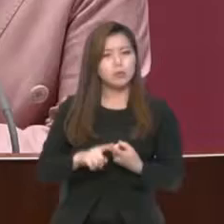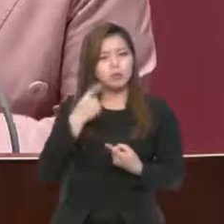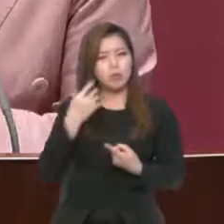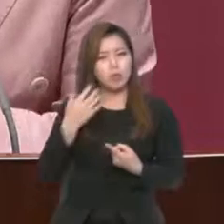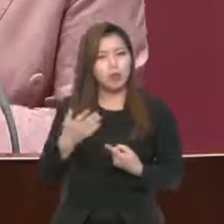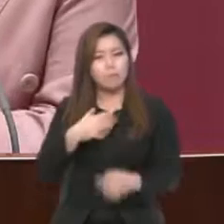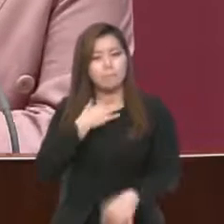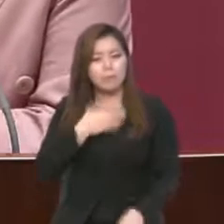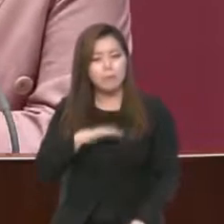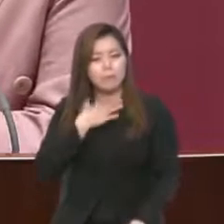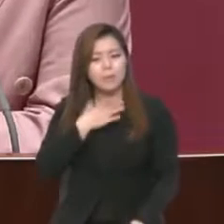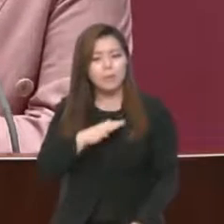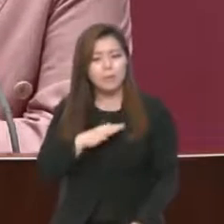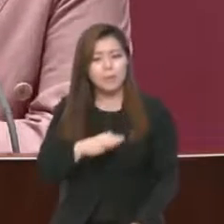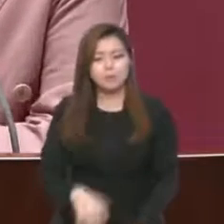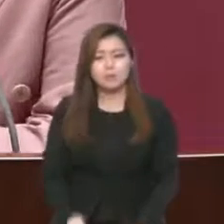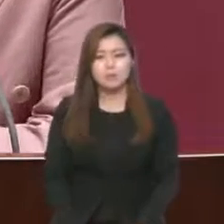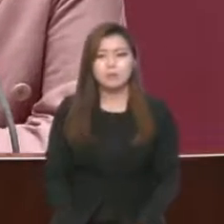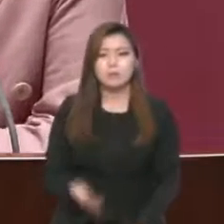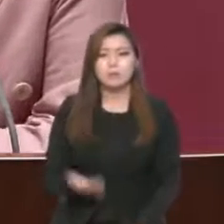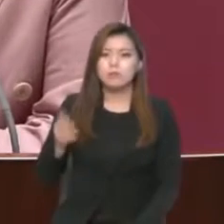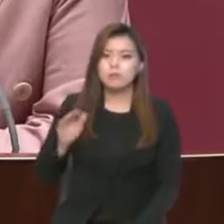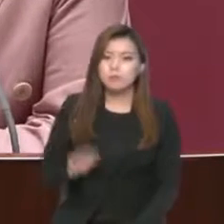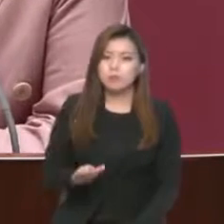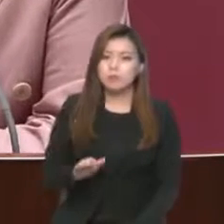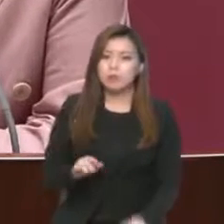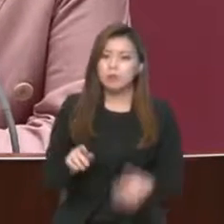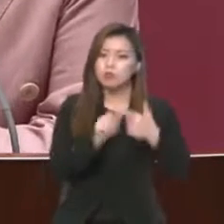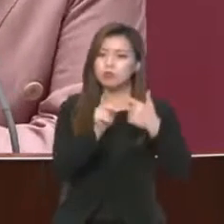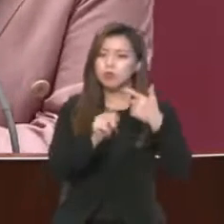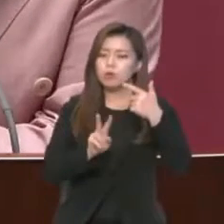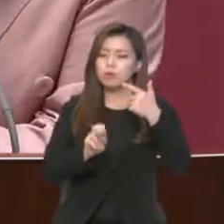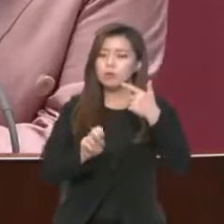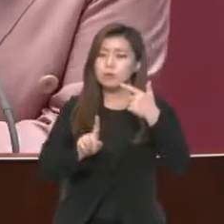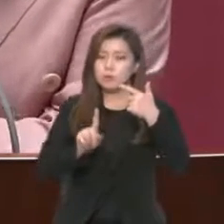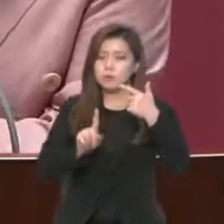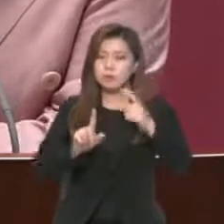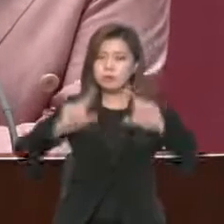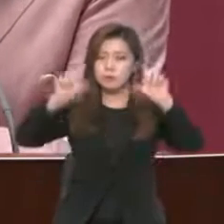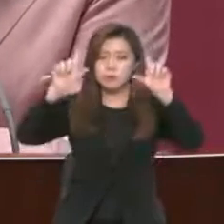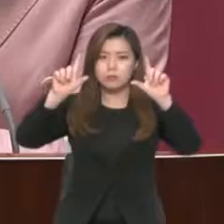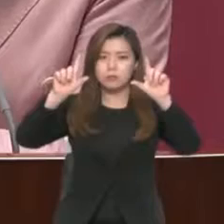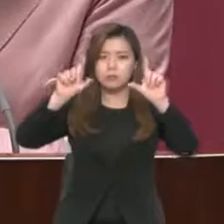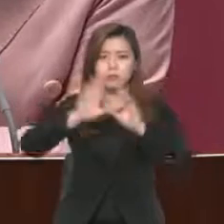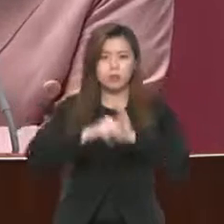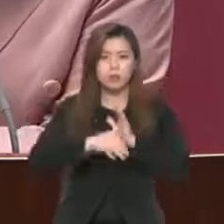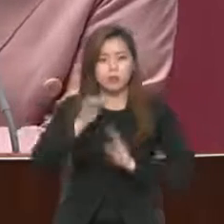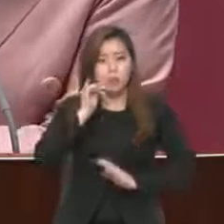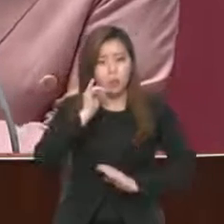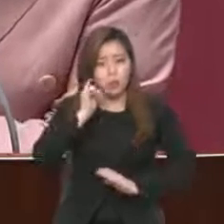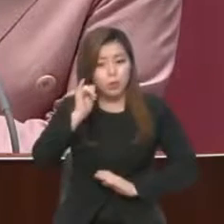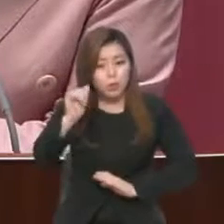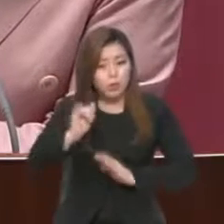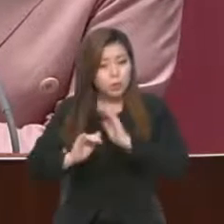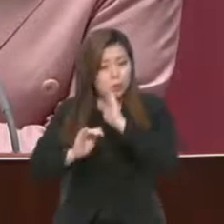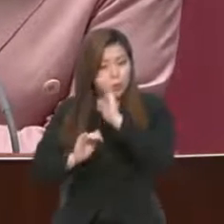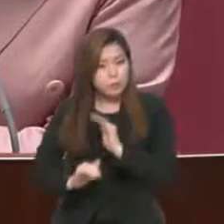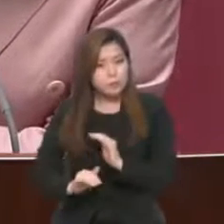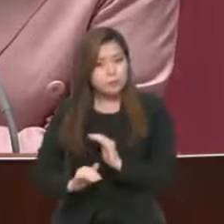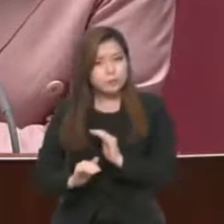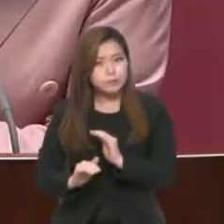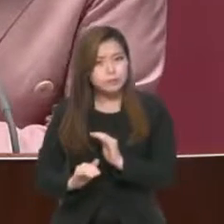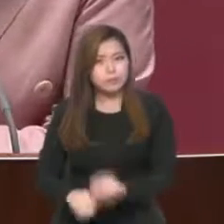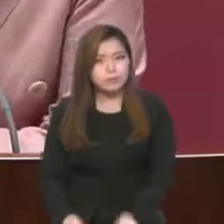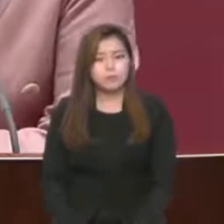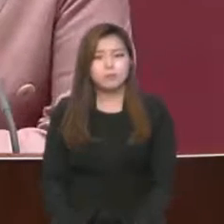그런 사실이 없다고 말씀하셨습니다. 그런데 6월 21일에 그 전화 사실은